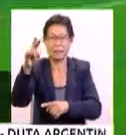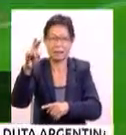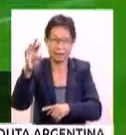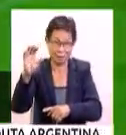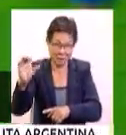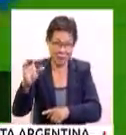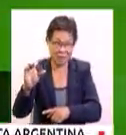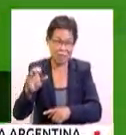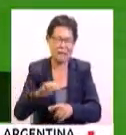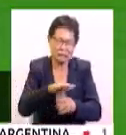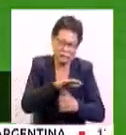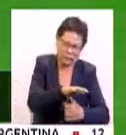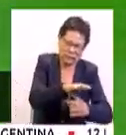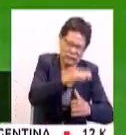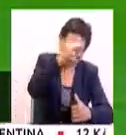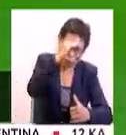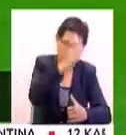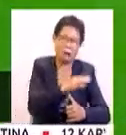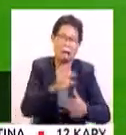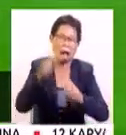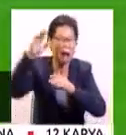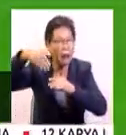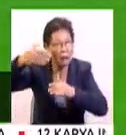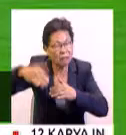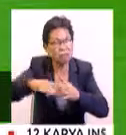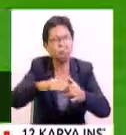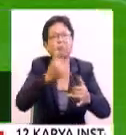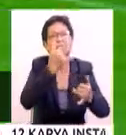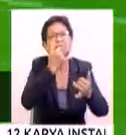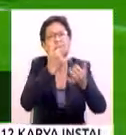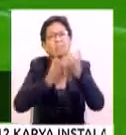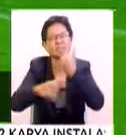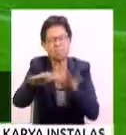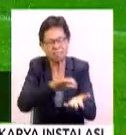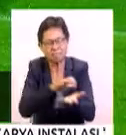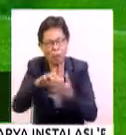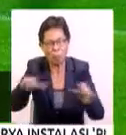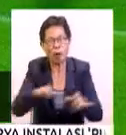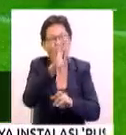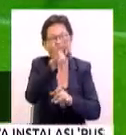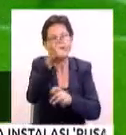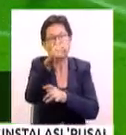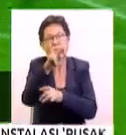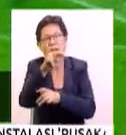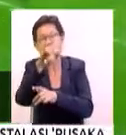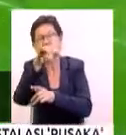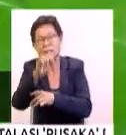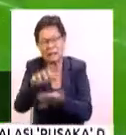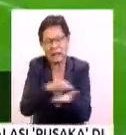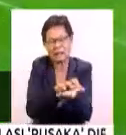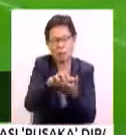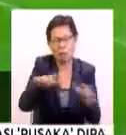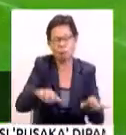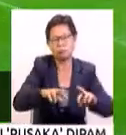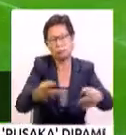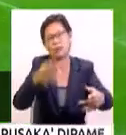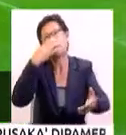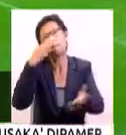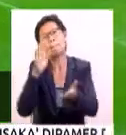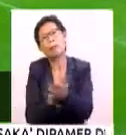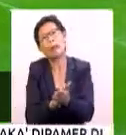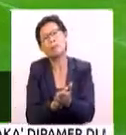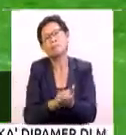dan akhirnya kesilapan dan kekasaran yang dilakukan pertahanan Francisco Insa Bohiges membawa padah